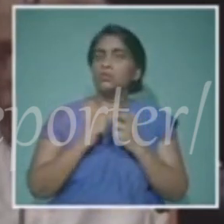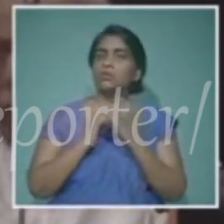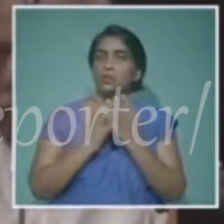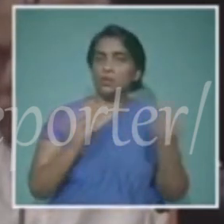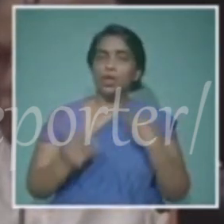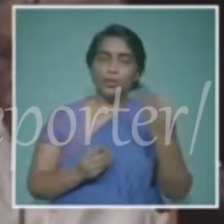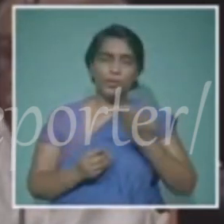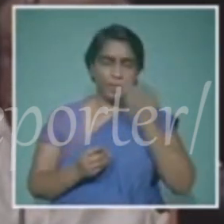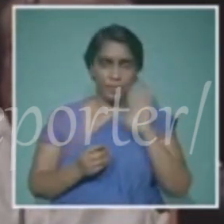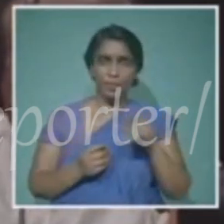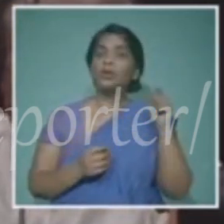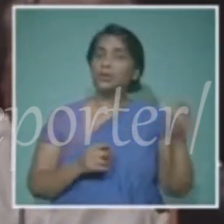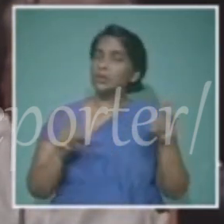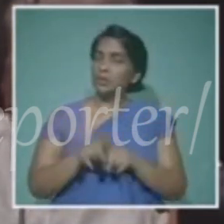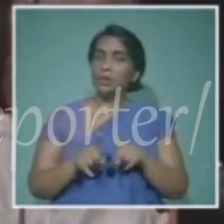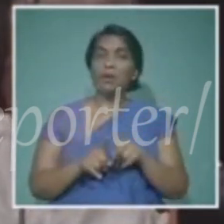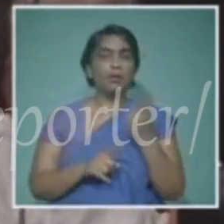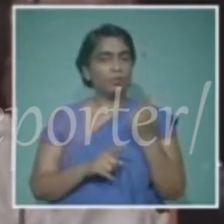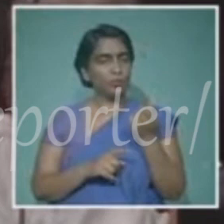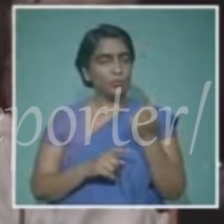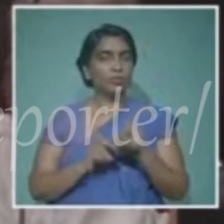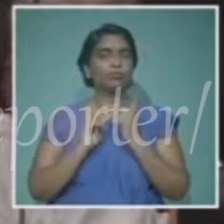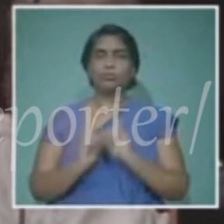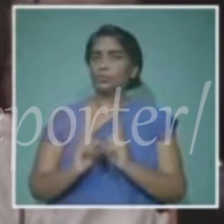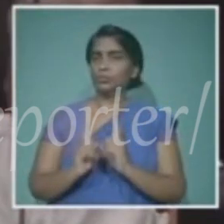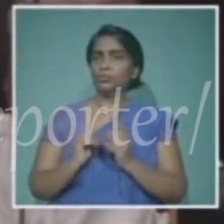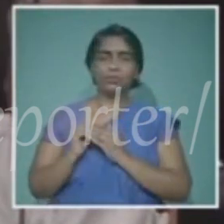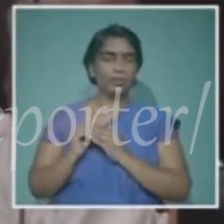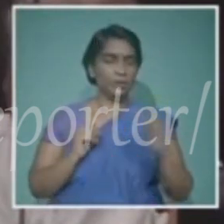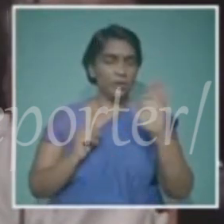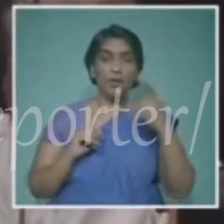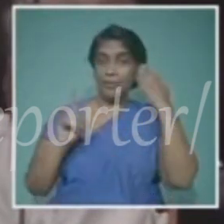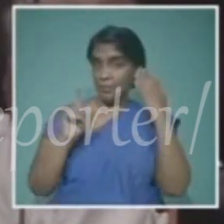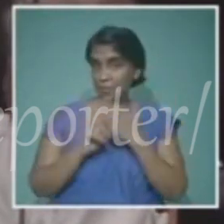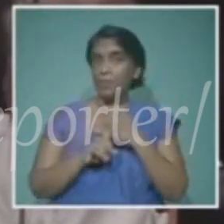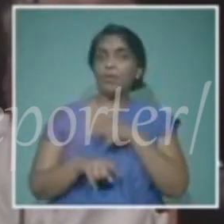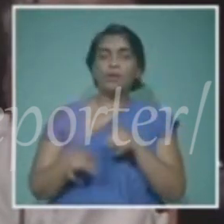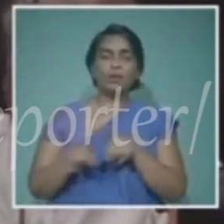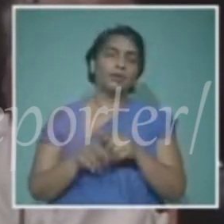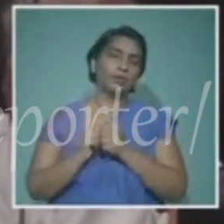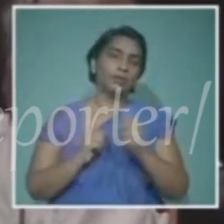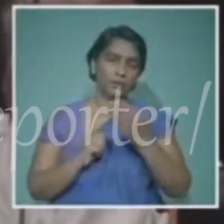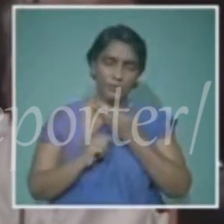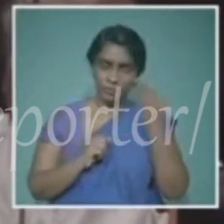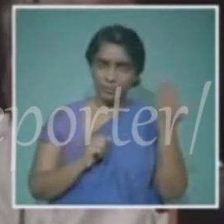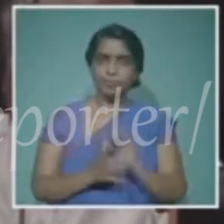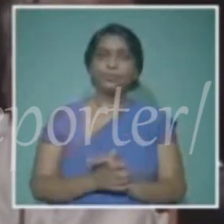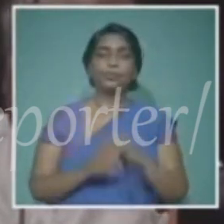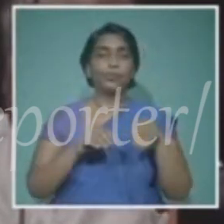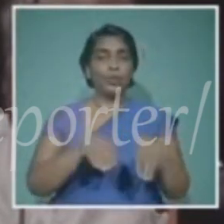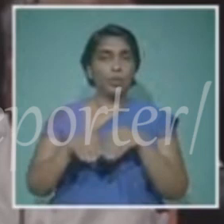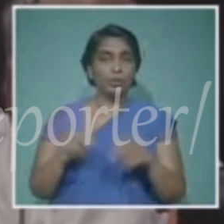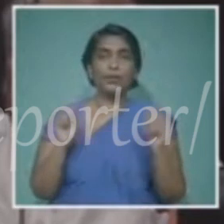ගන්න අපට පුළුවන්. ඒ වගේම ආර්ථික ස්ථාවරත්වය ඇතිකර ගැනීමේ පදනමක් එමගින් ඇතිකර ගන්නට පුළුවන්.